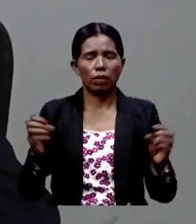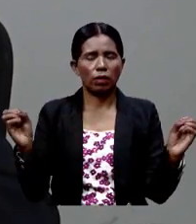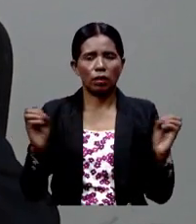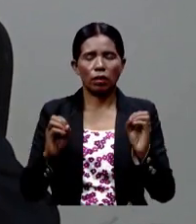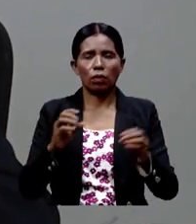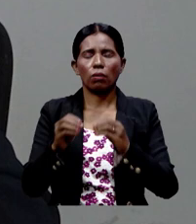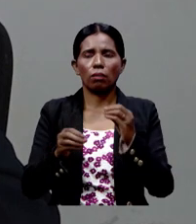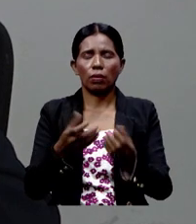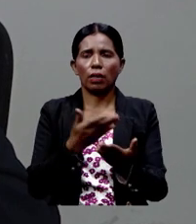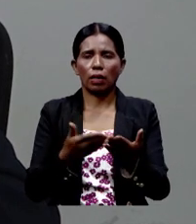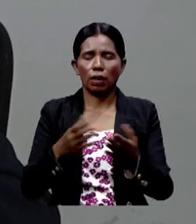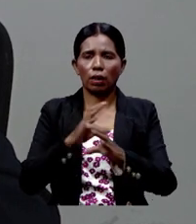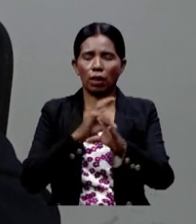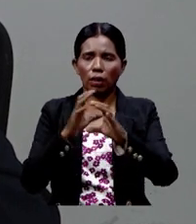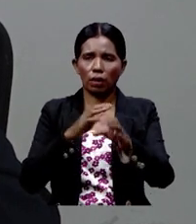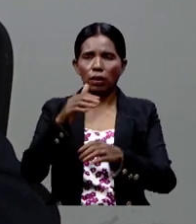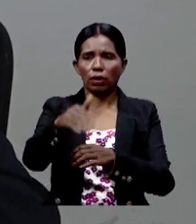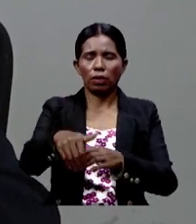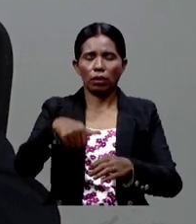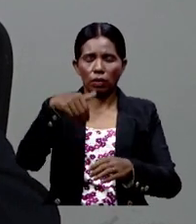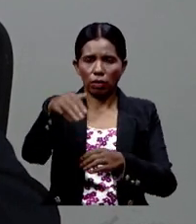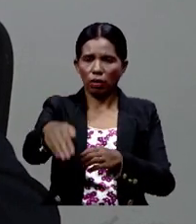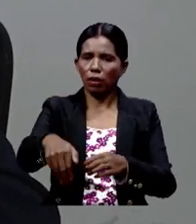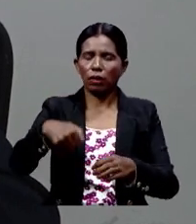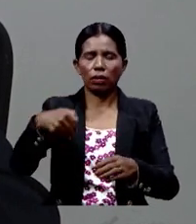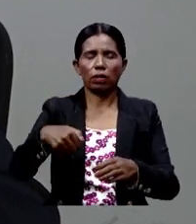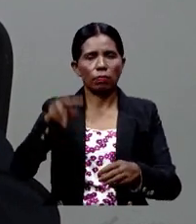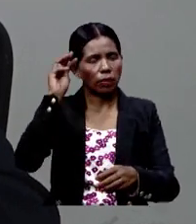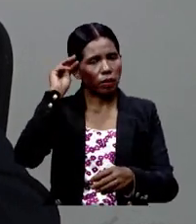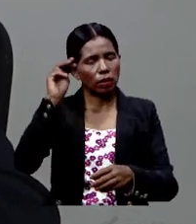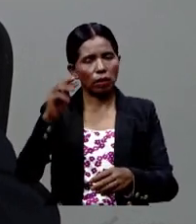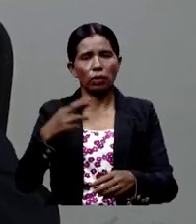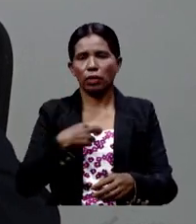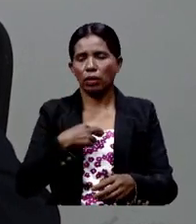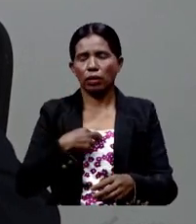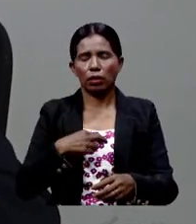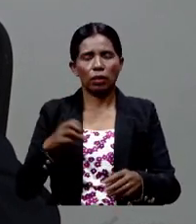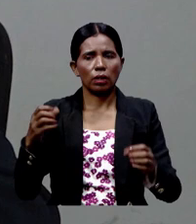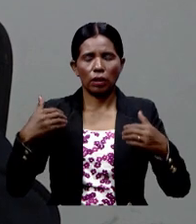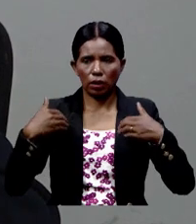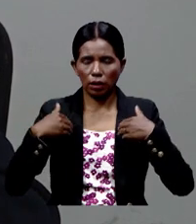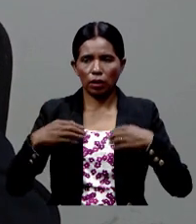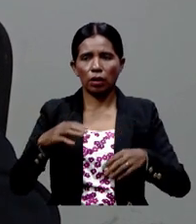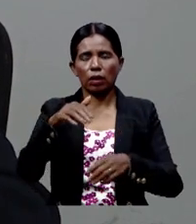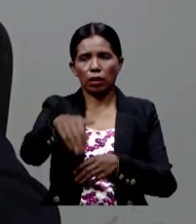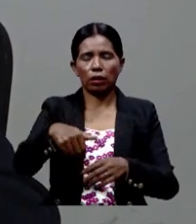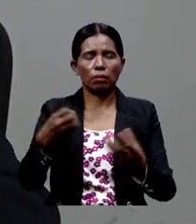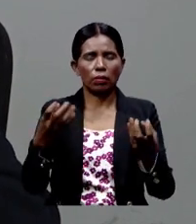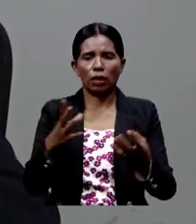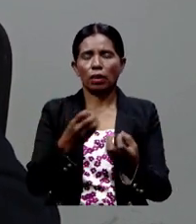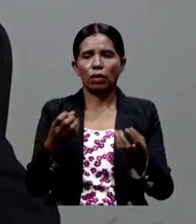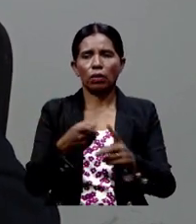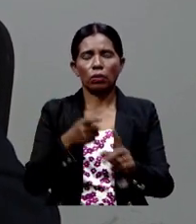liu con la condizione di trattori nel ministero in rassi che ha trattori non chiede desde il